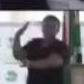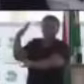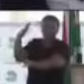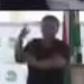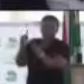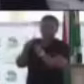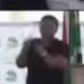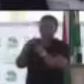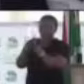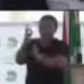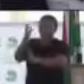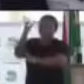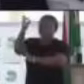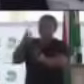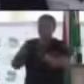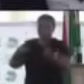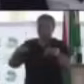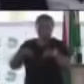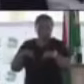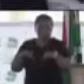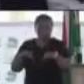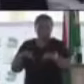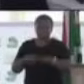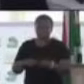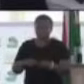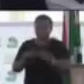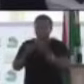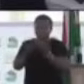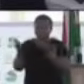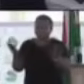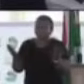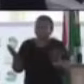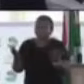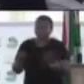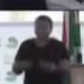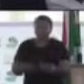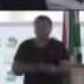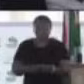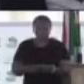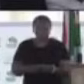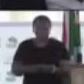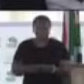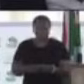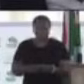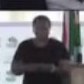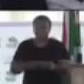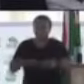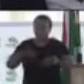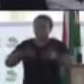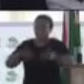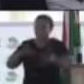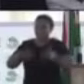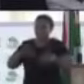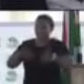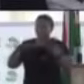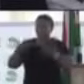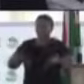ikusasa lethu. Nina besilo, ngicela ukuba ngithokoze kakhulu ukuba